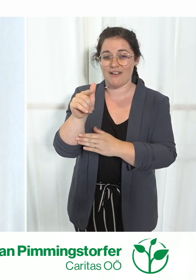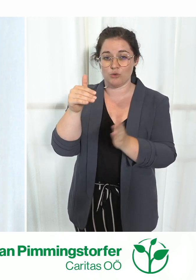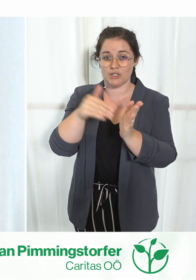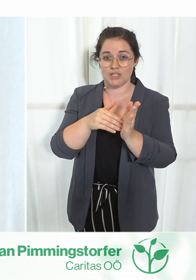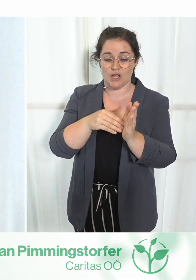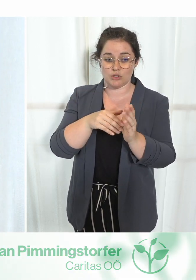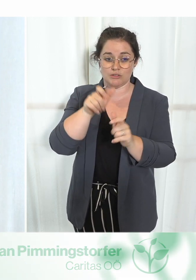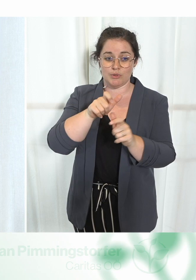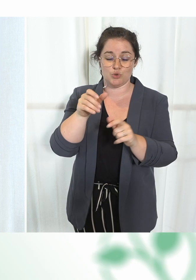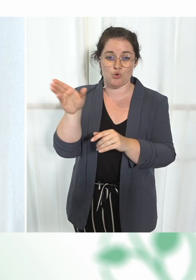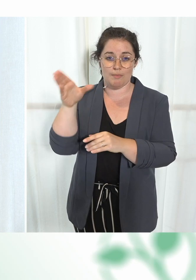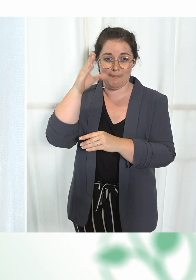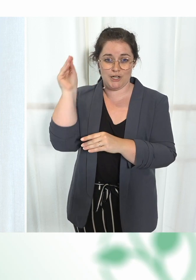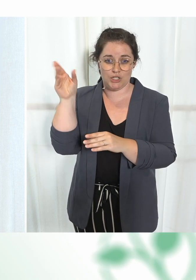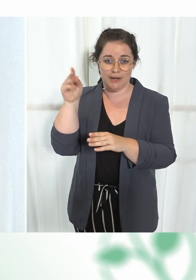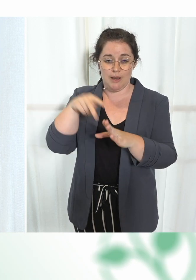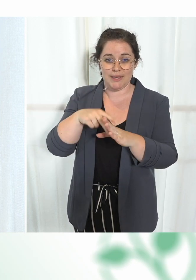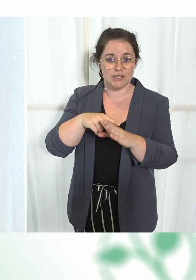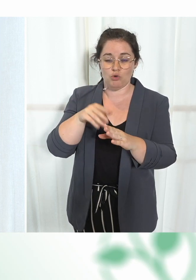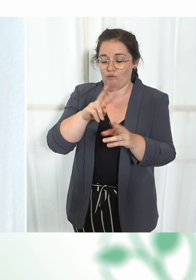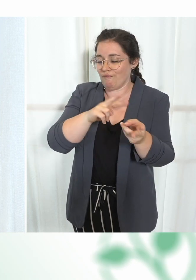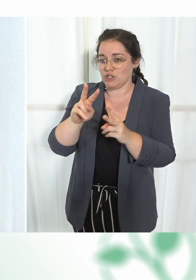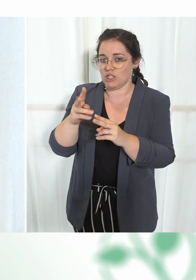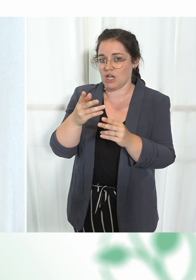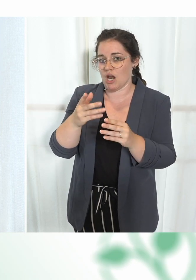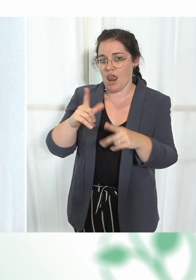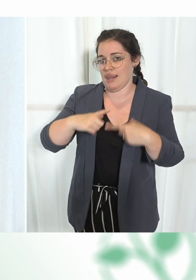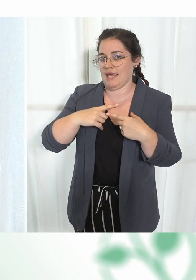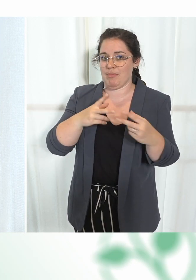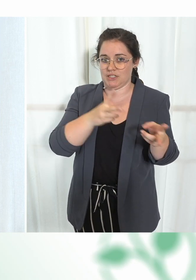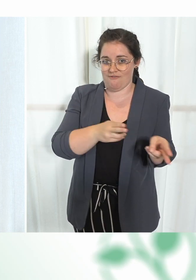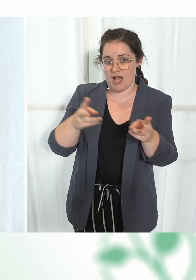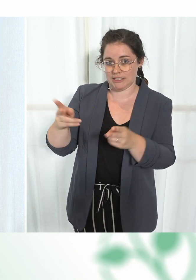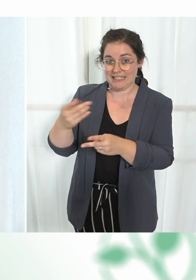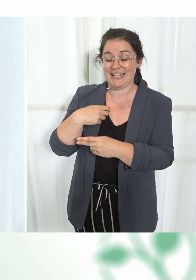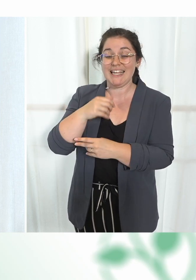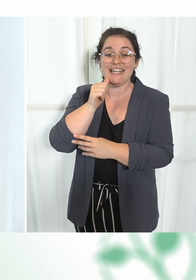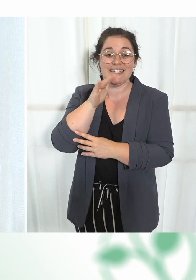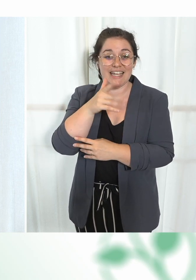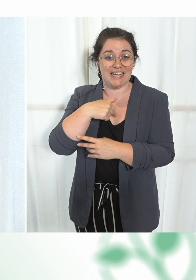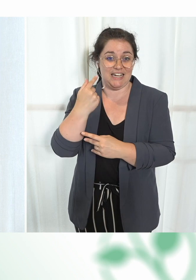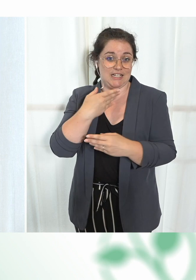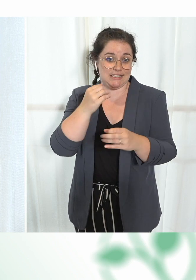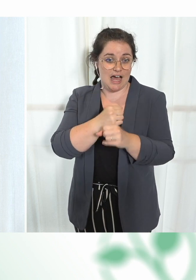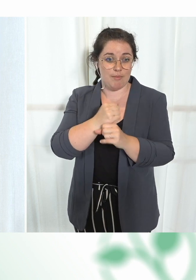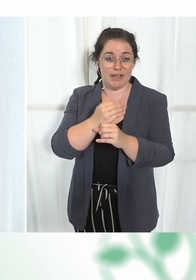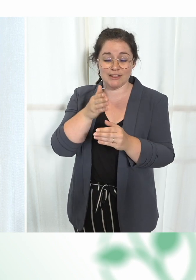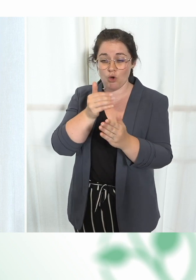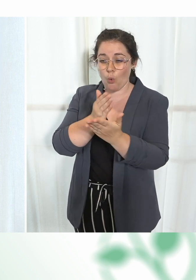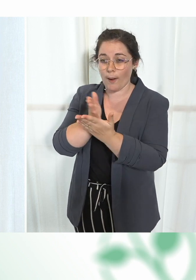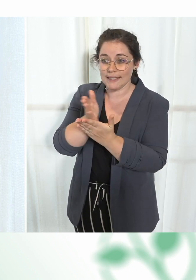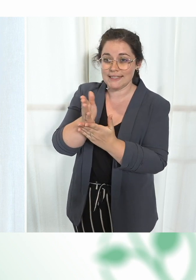mit Beeinträchtigungen in den unterschiedlichsten Lebensphasen. Und unser tägliches Tun und Handeln orientiert sich an der